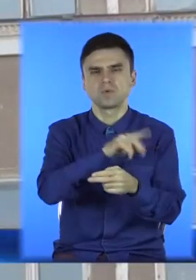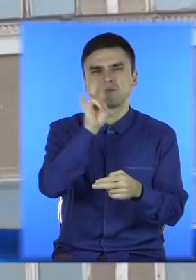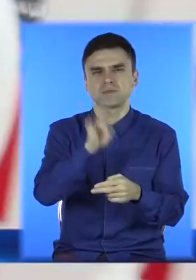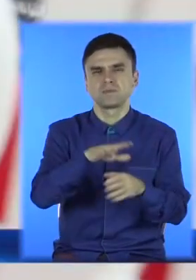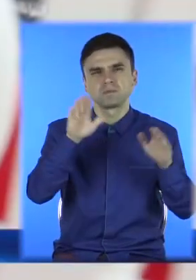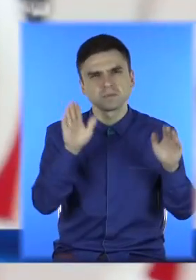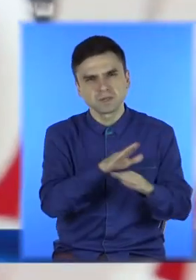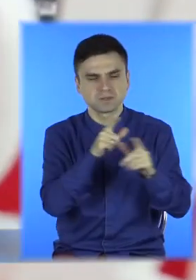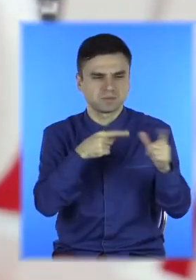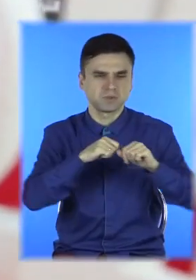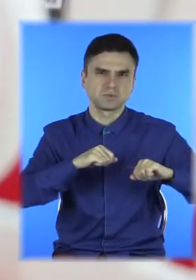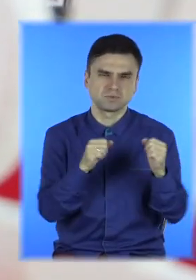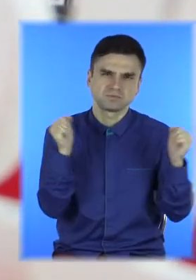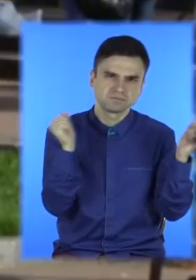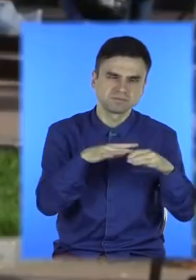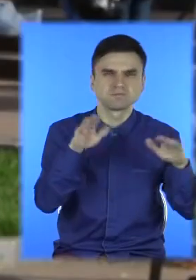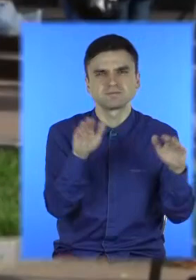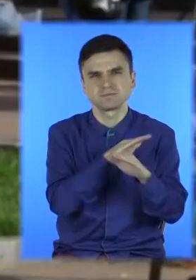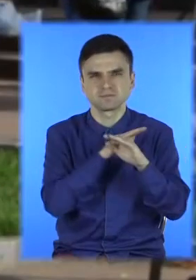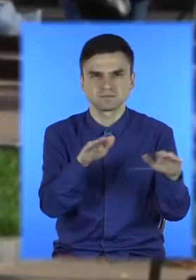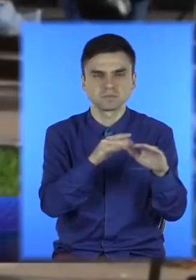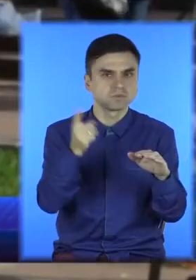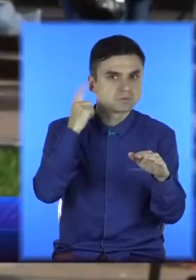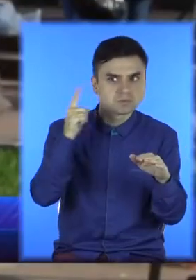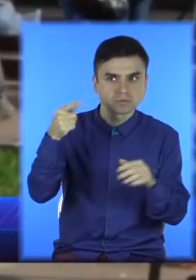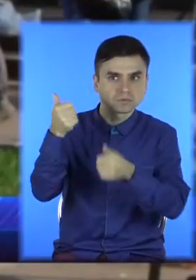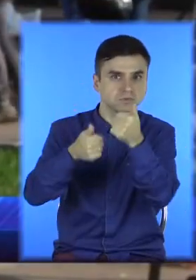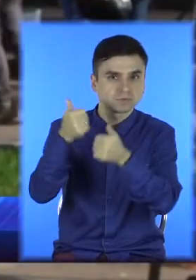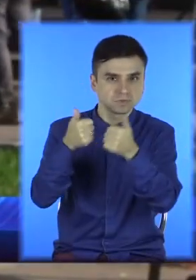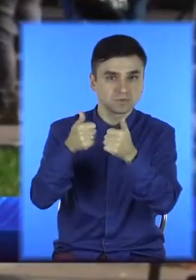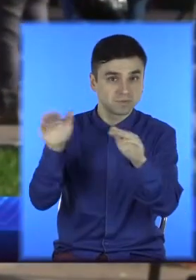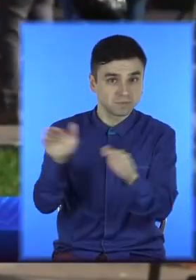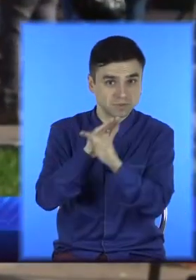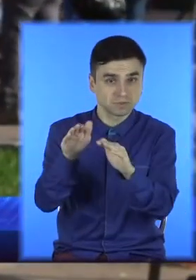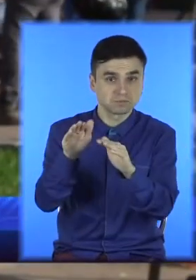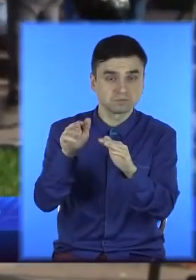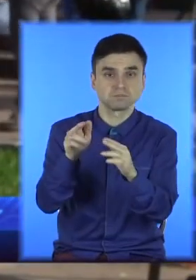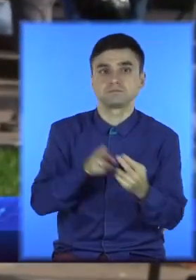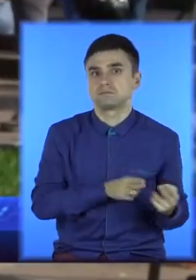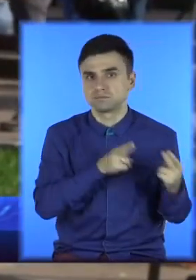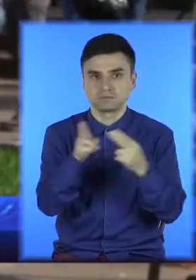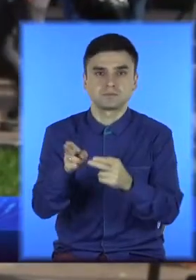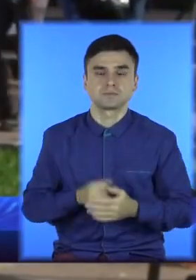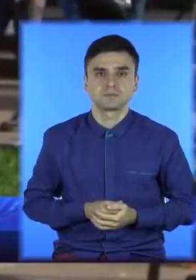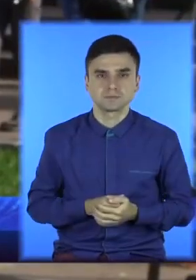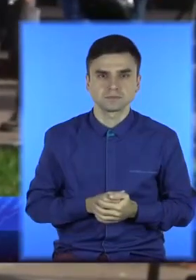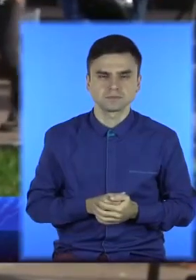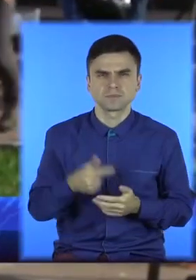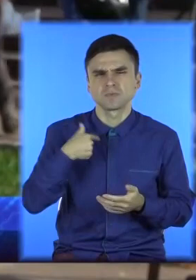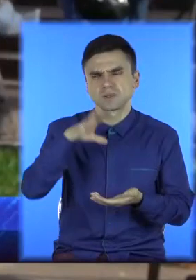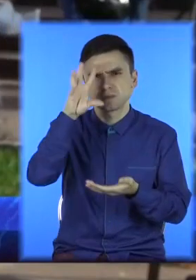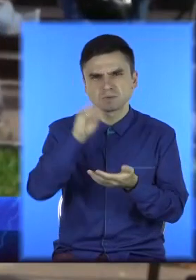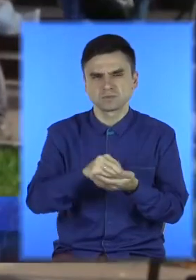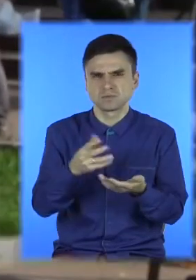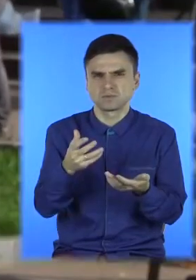Тарасу Шевченку та заспівав для всіх криворіжців. Пісні по житті, постійно. З 4 років займався вокально-інструментальним